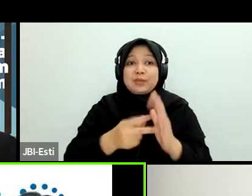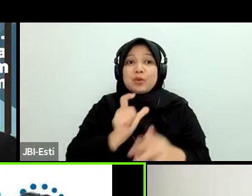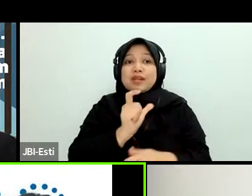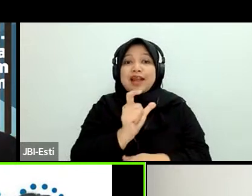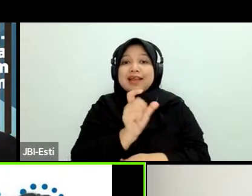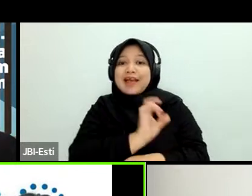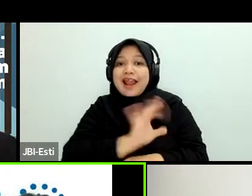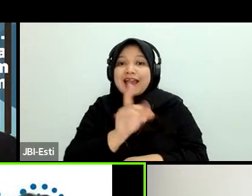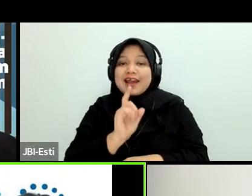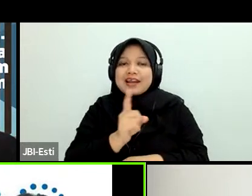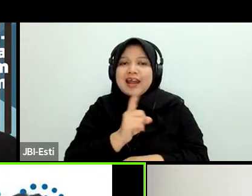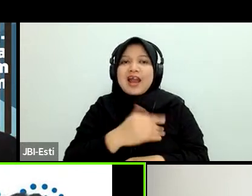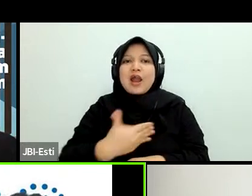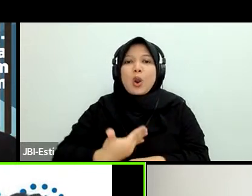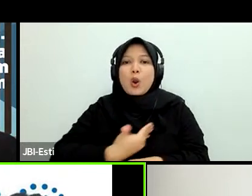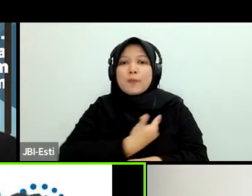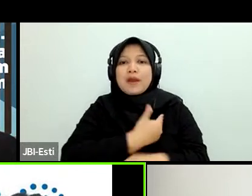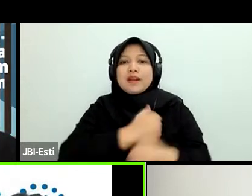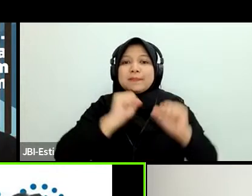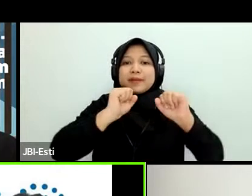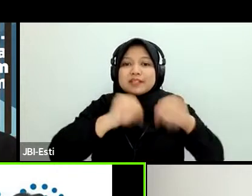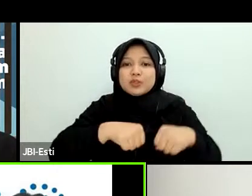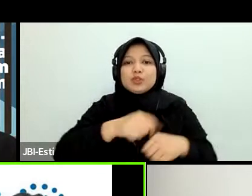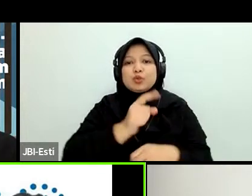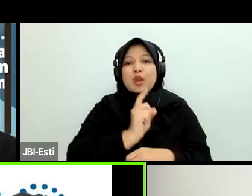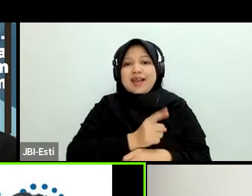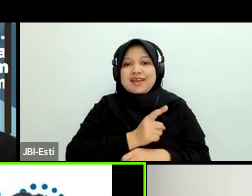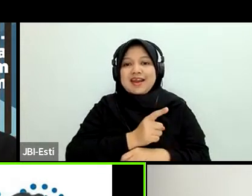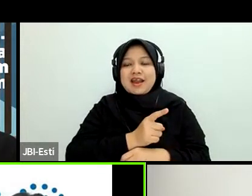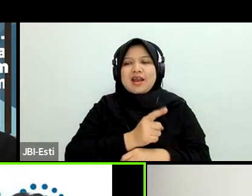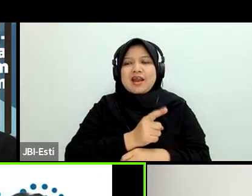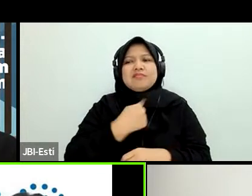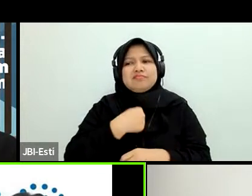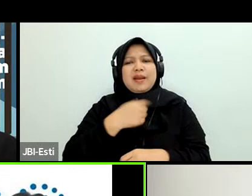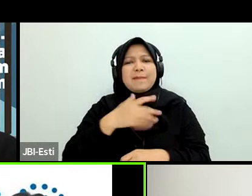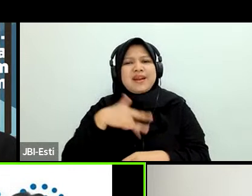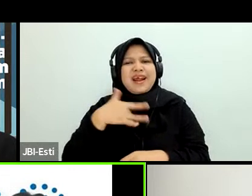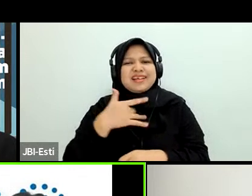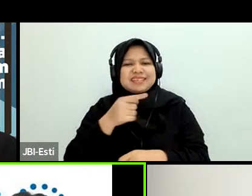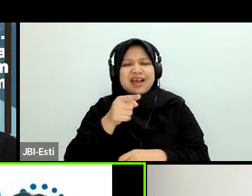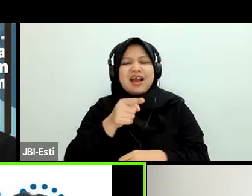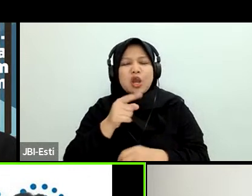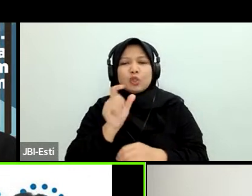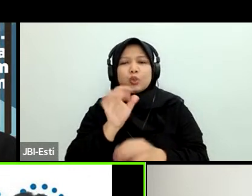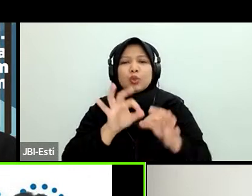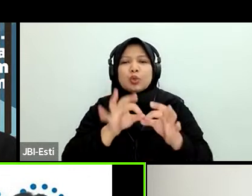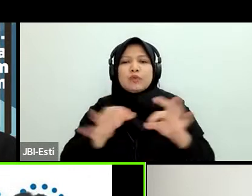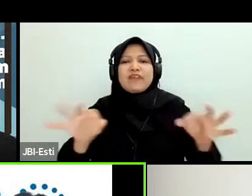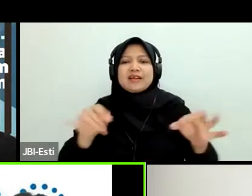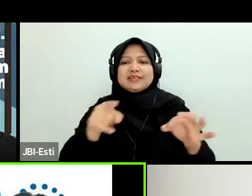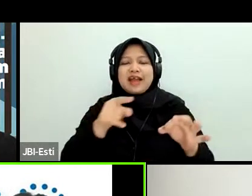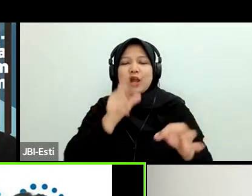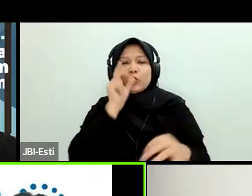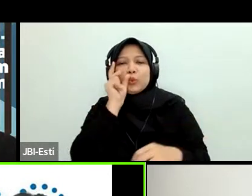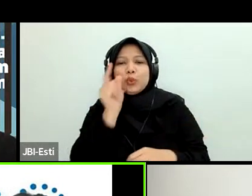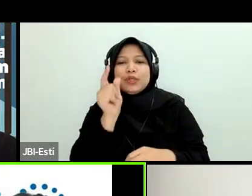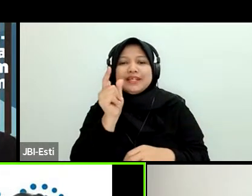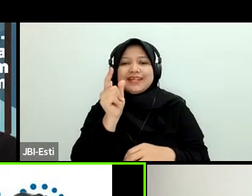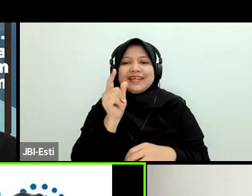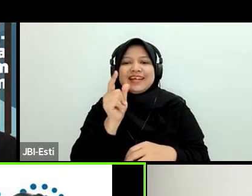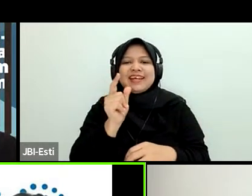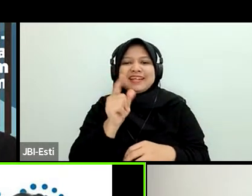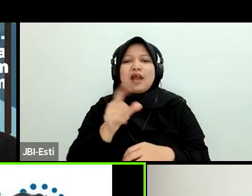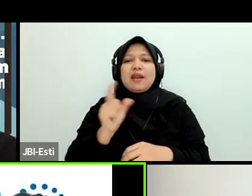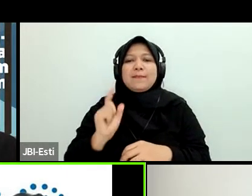menurut saya sih sekarang ini saya merasa itu unik dan gitu berbahaya menurut saya Karena dengan